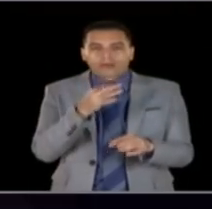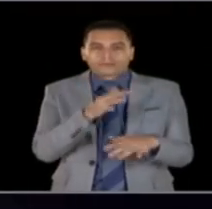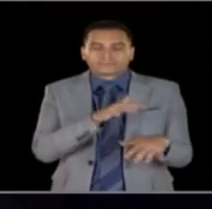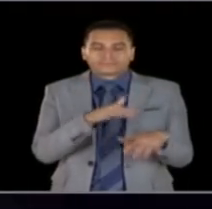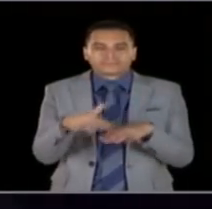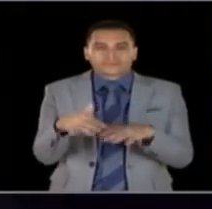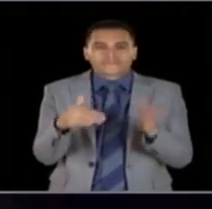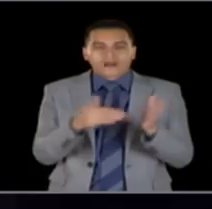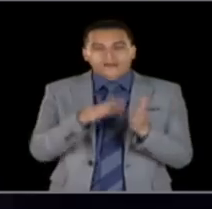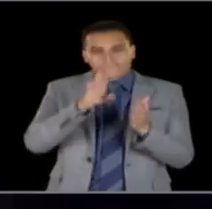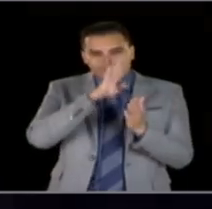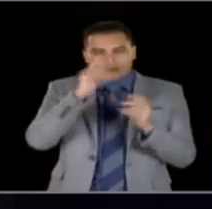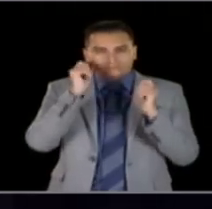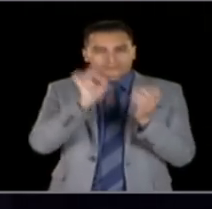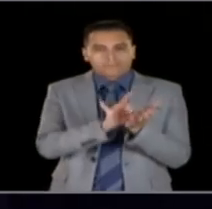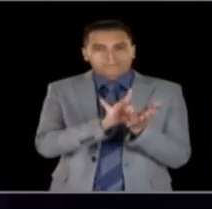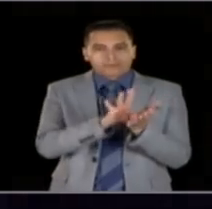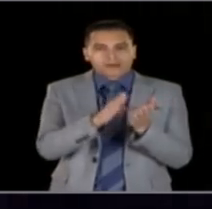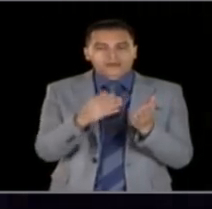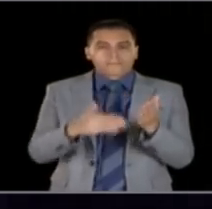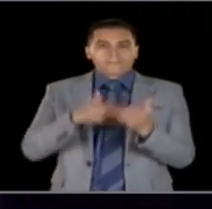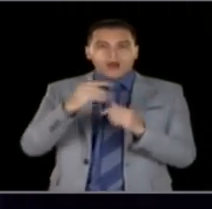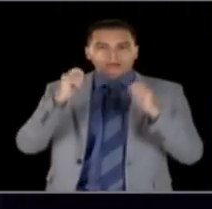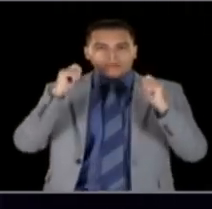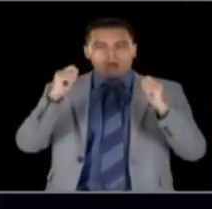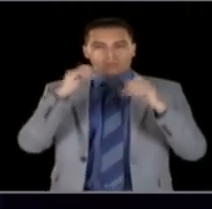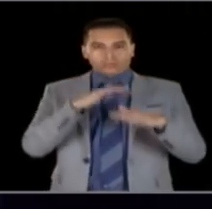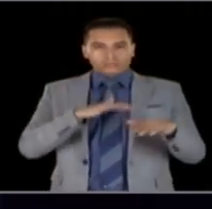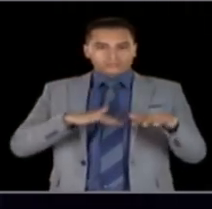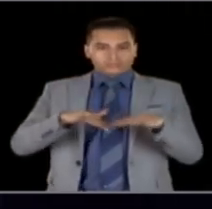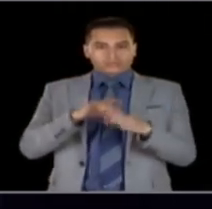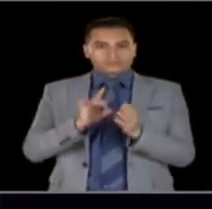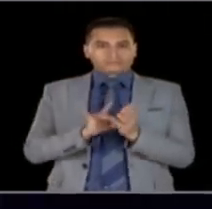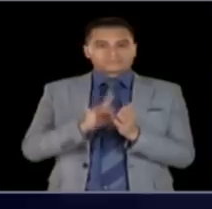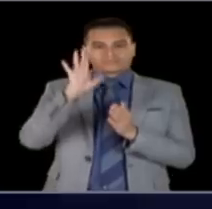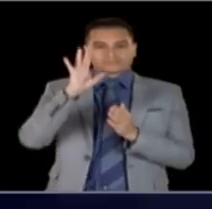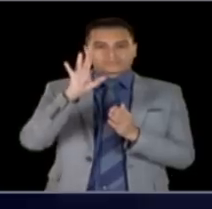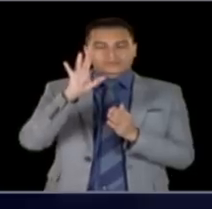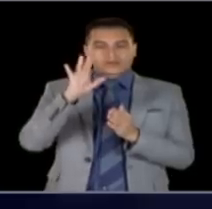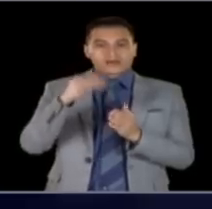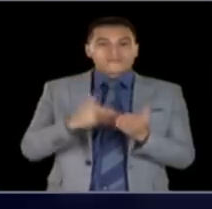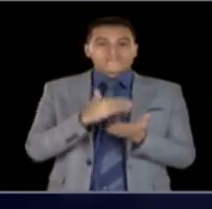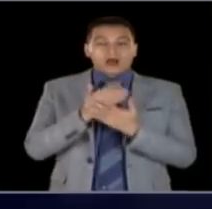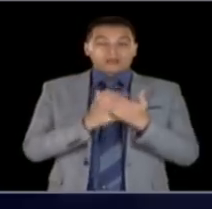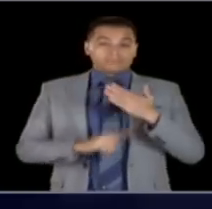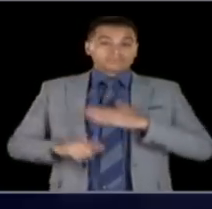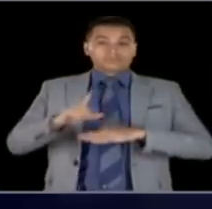تم نفي الملكة بعد نجاح الثورة إلى باريس. اتولى